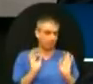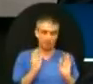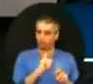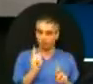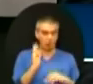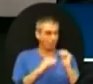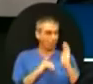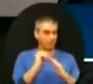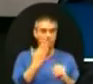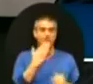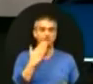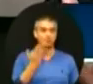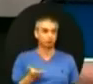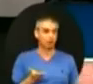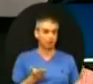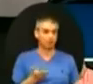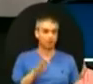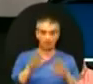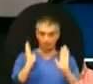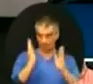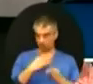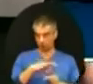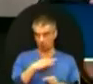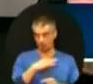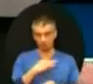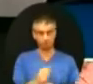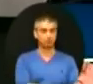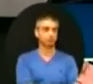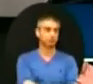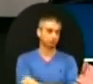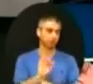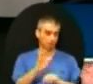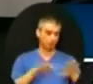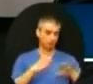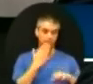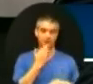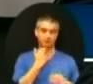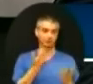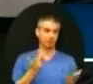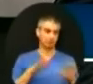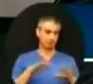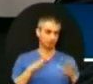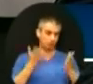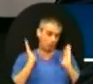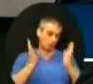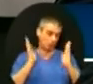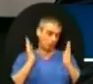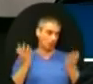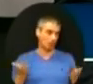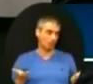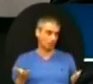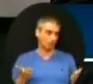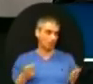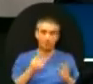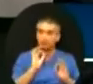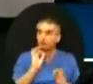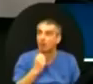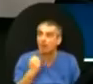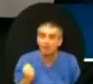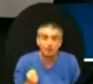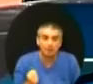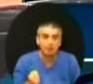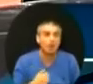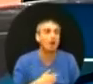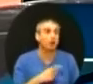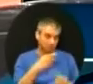נמנעה מבנייה בירושלים. הרעה שלנו אתה מתכוון. של ממשלת ישראל, ממשלה איומה ונורא. אה, זה של הימין? כן,